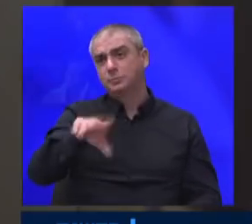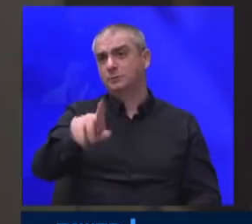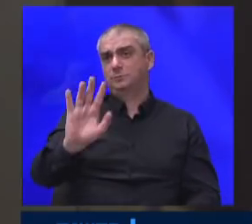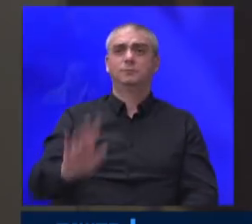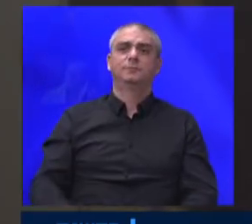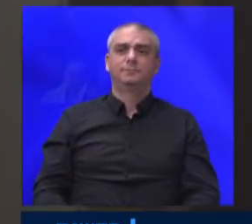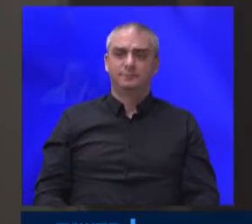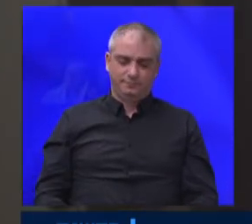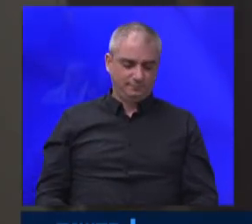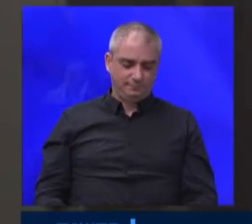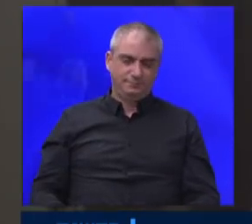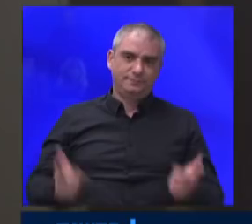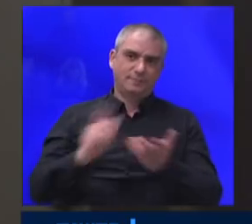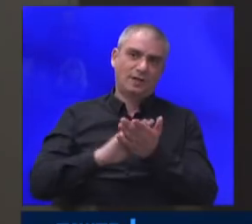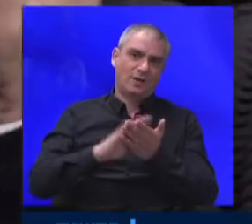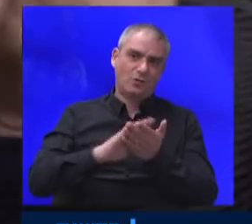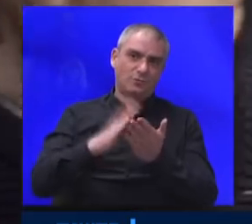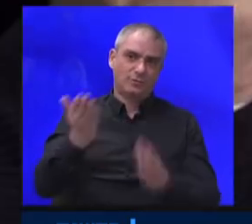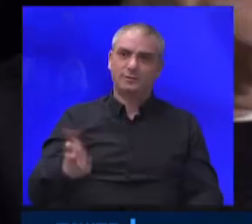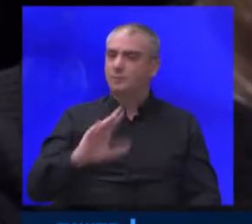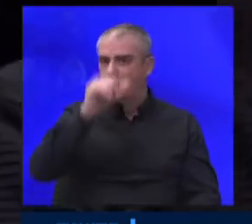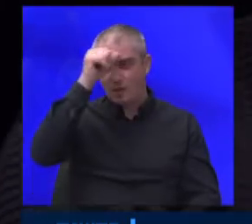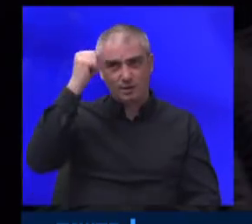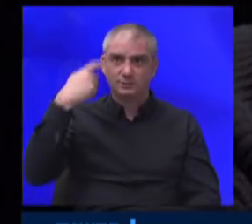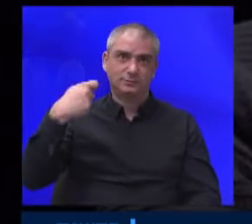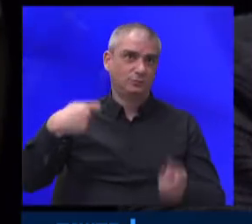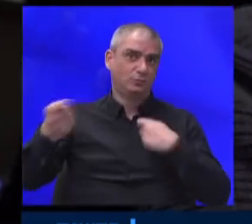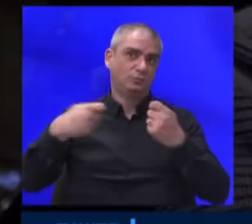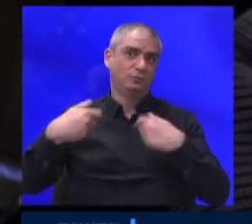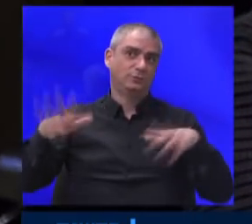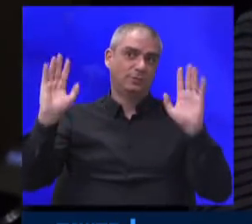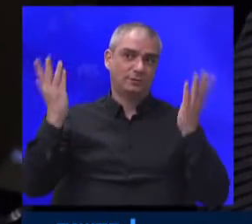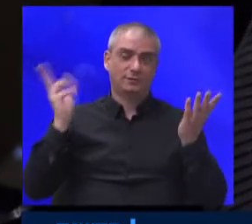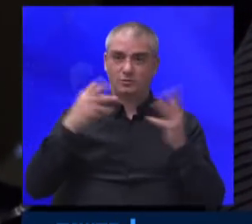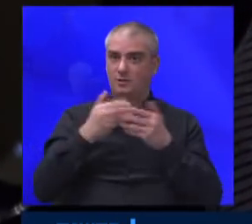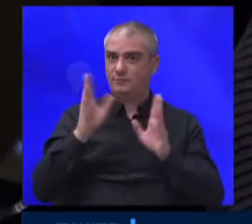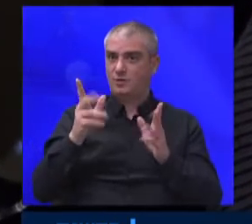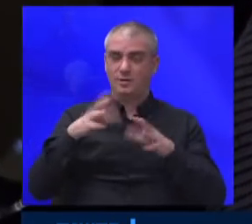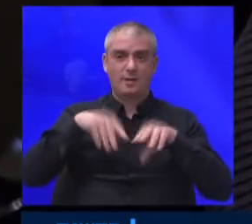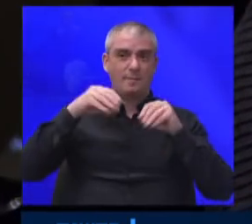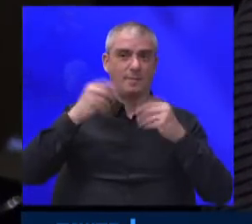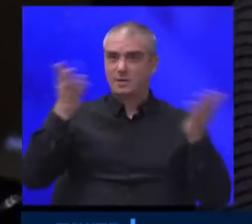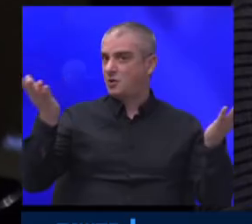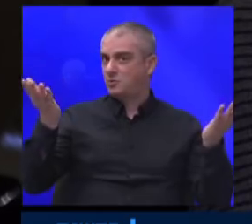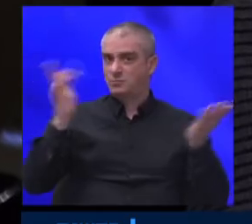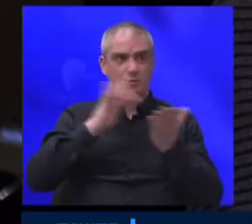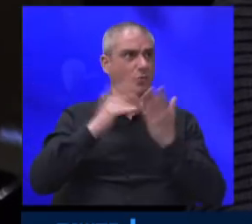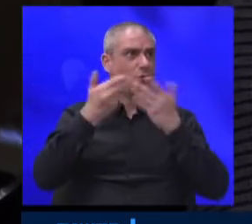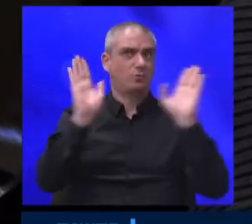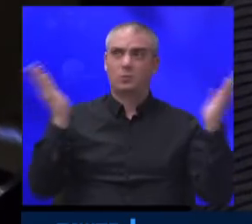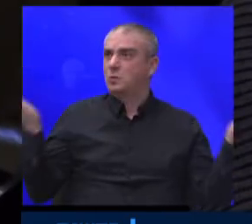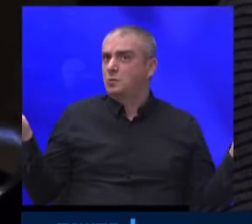בחגיגה הרדודה הזאת. כל הקיץ בוזבז. אפשר היה לפתוח את פארק הירקון, את מקומות